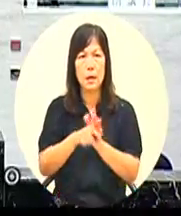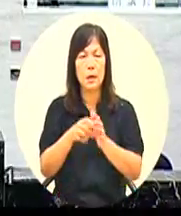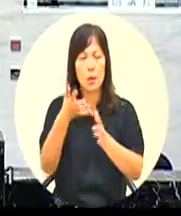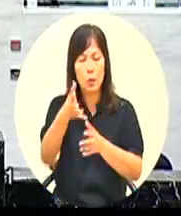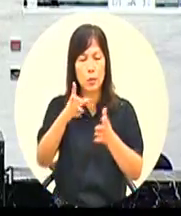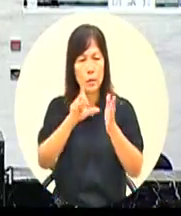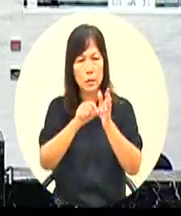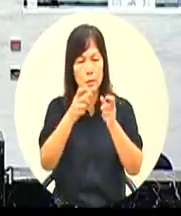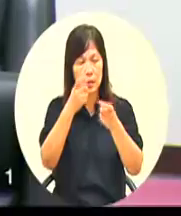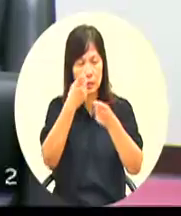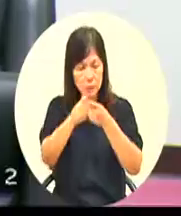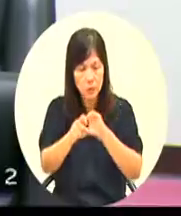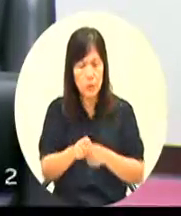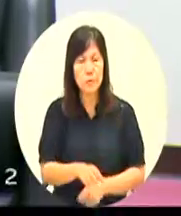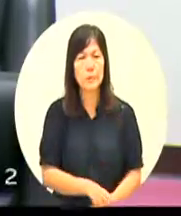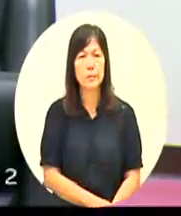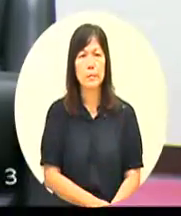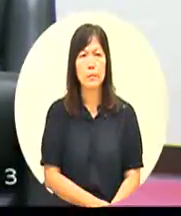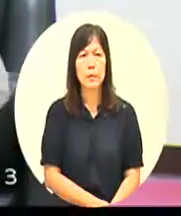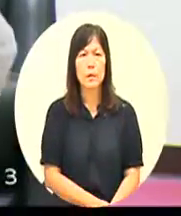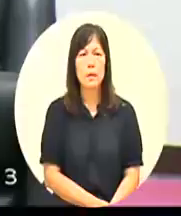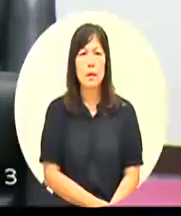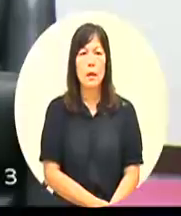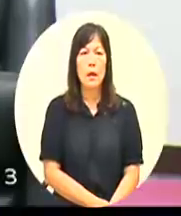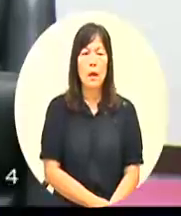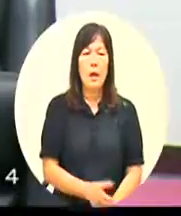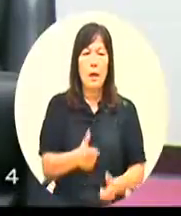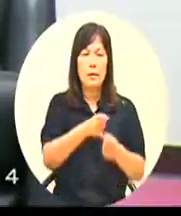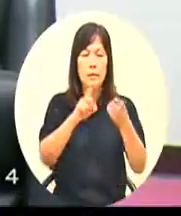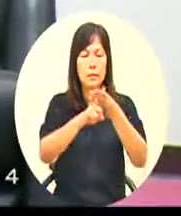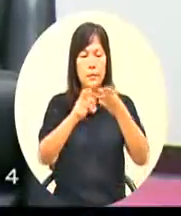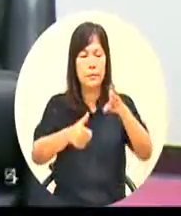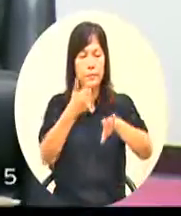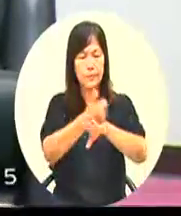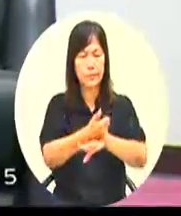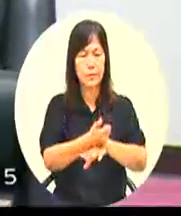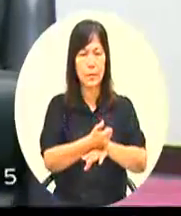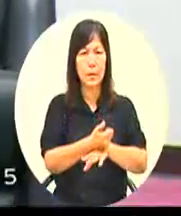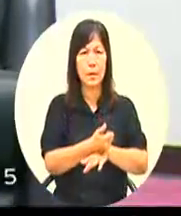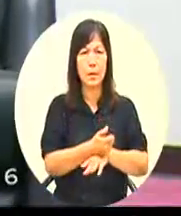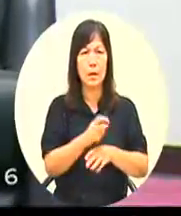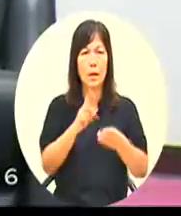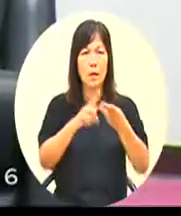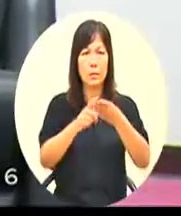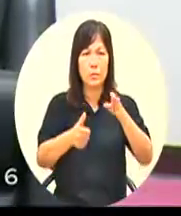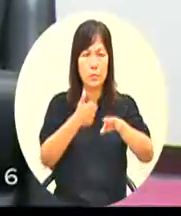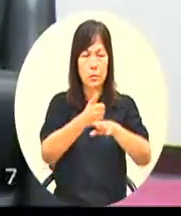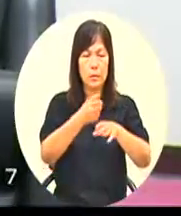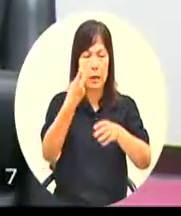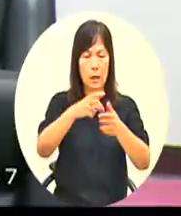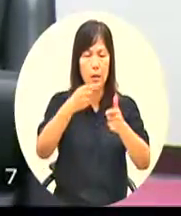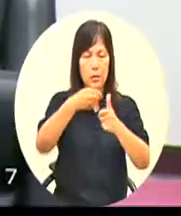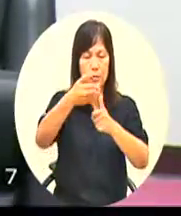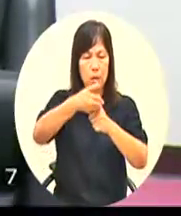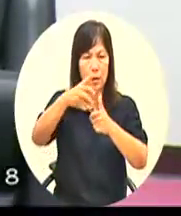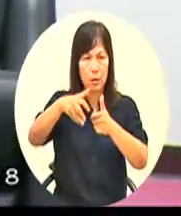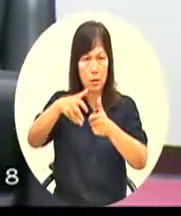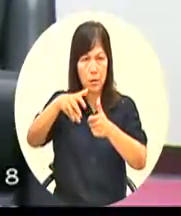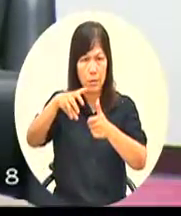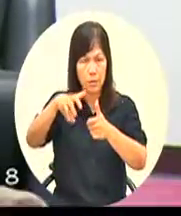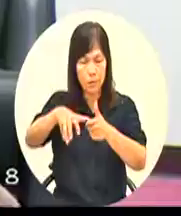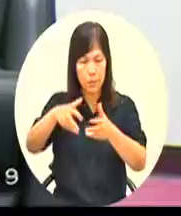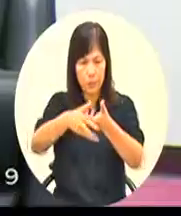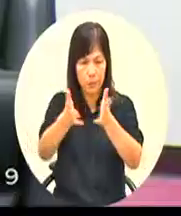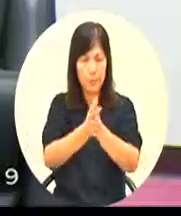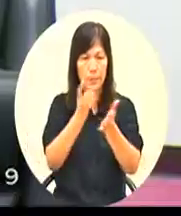间15分钟，请。 谢谢主席，我们教育部门的各位局处首长、